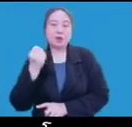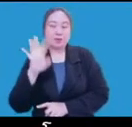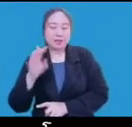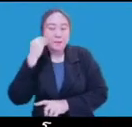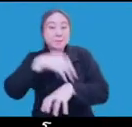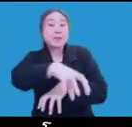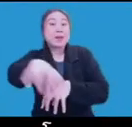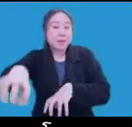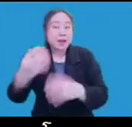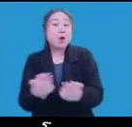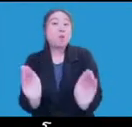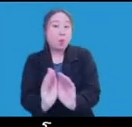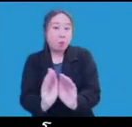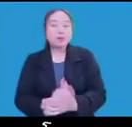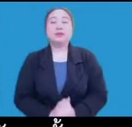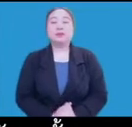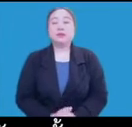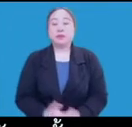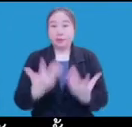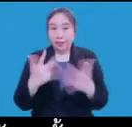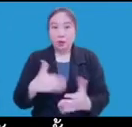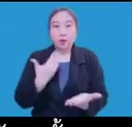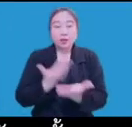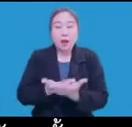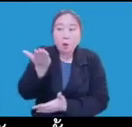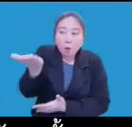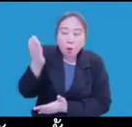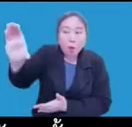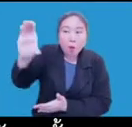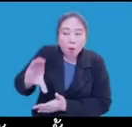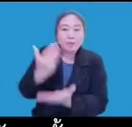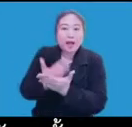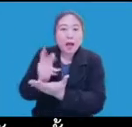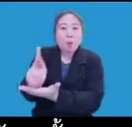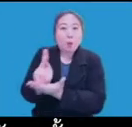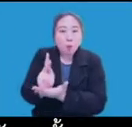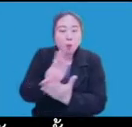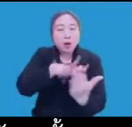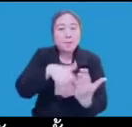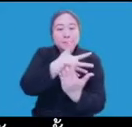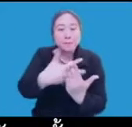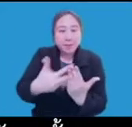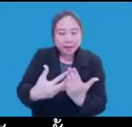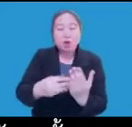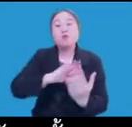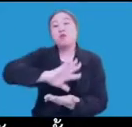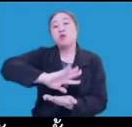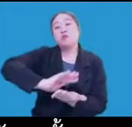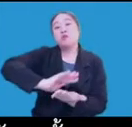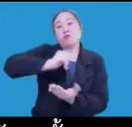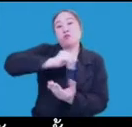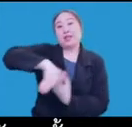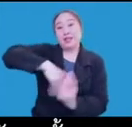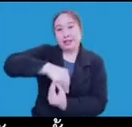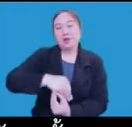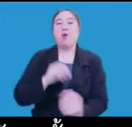11,414 หมู่บ้านหรือครัวเรือนนะคะแล้วก็เราก็ของบเงินกู้ตามแผนการฟื้นฟูเศรษฐกิจและสังคมจากผลกระ